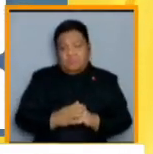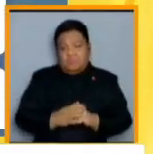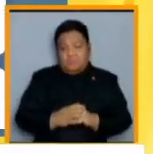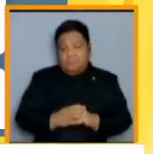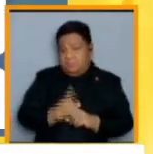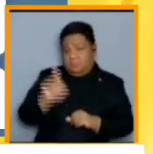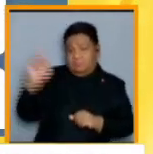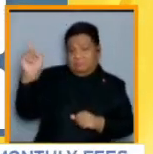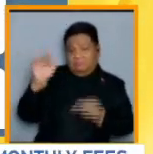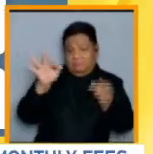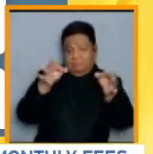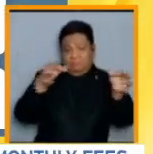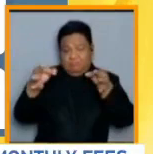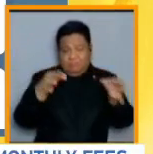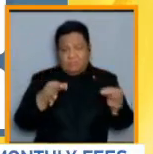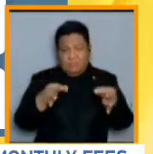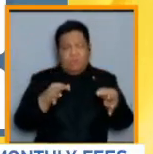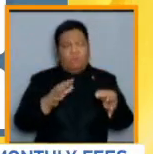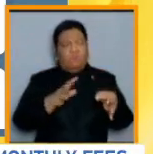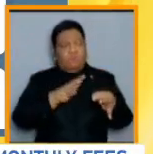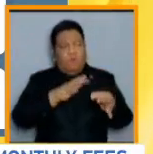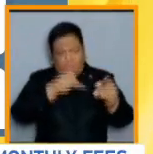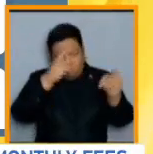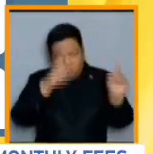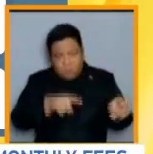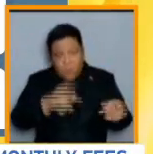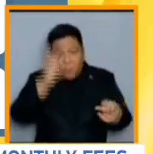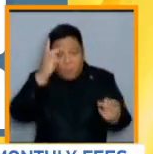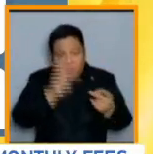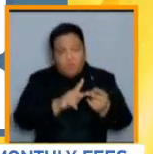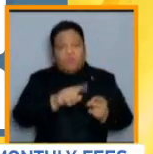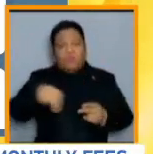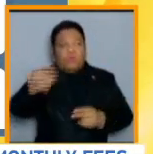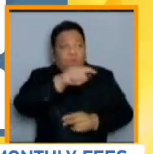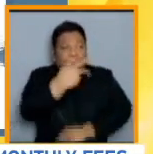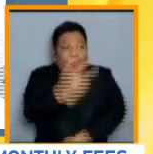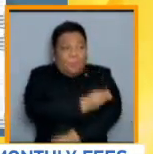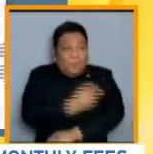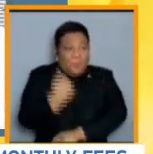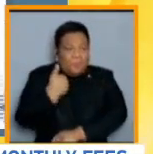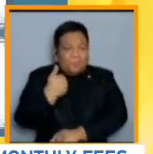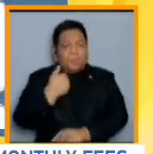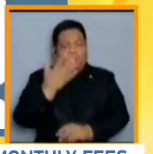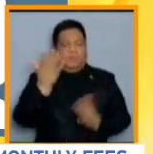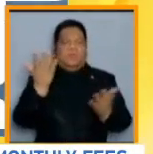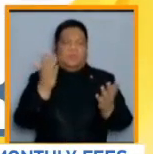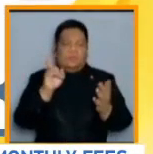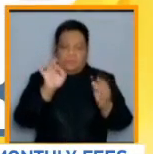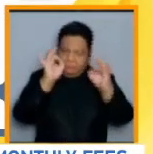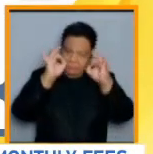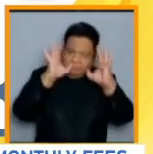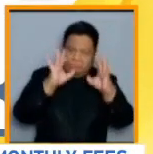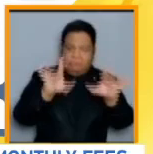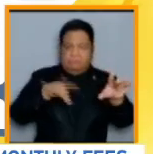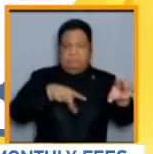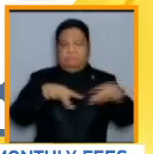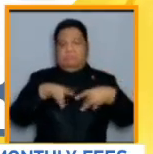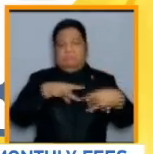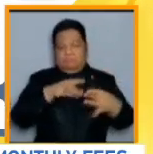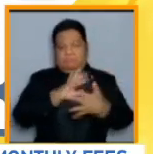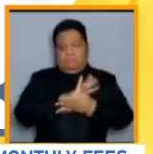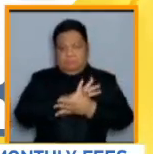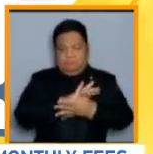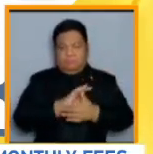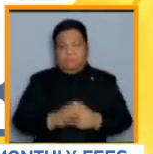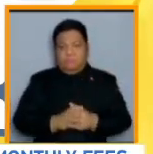ito sa kapakanan ng mga unvaccinated dahil at risk sila. Sangayon din si Ronel Violanta, pero dapat daw itingnan